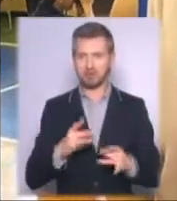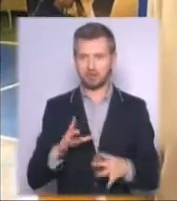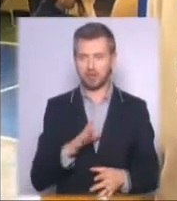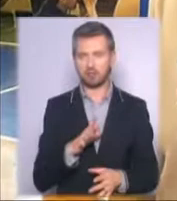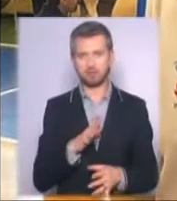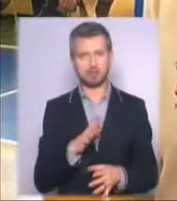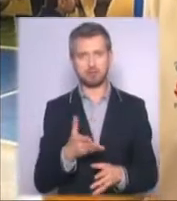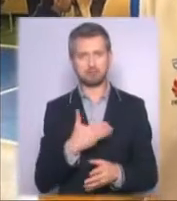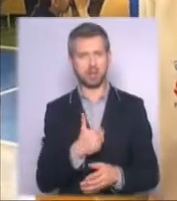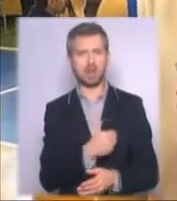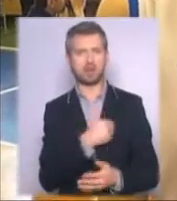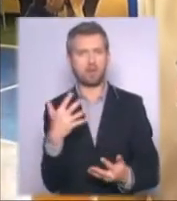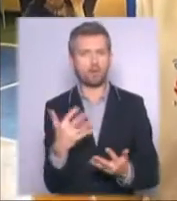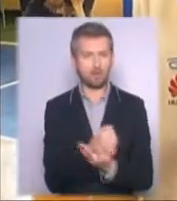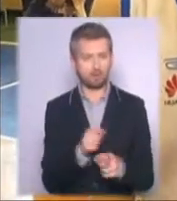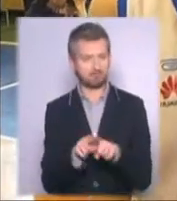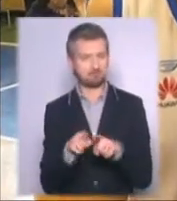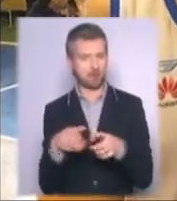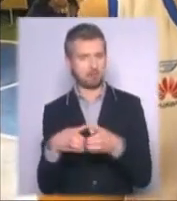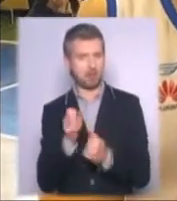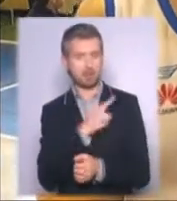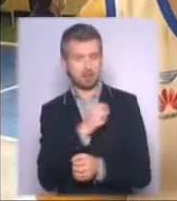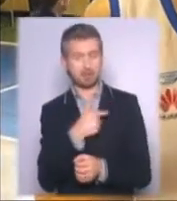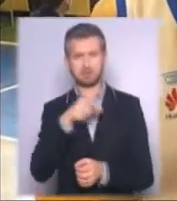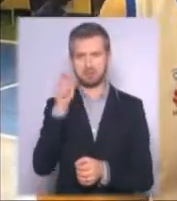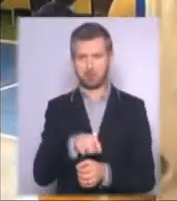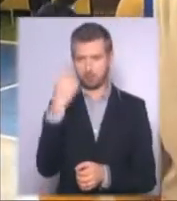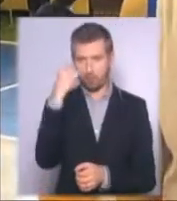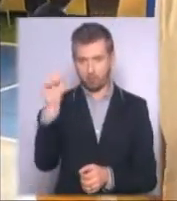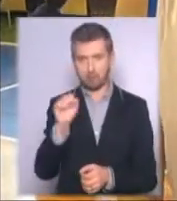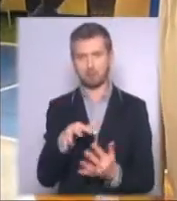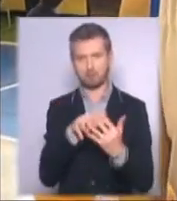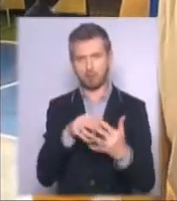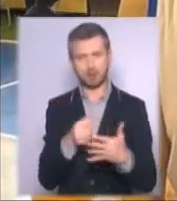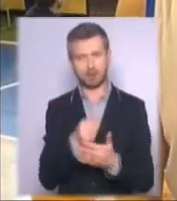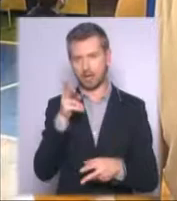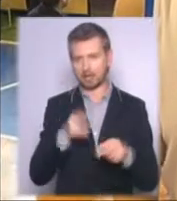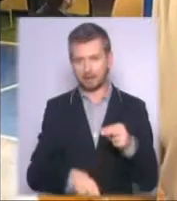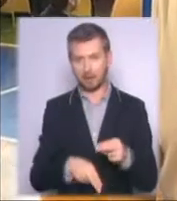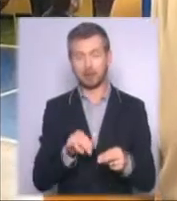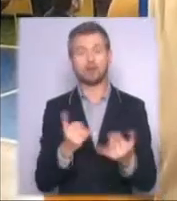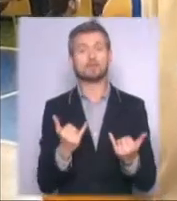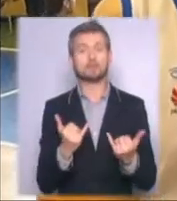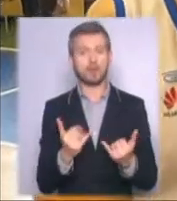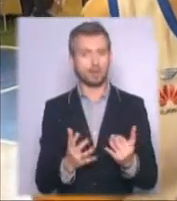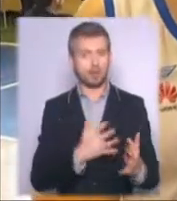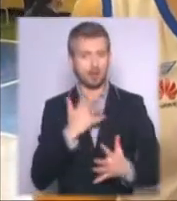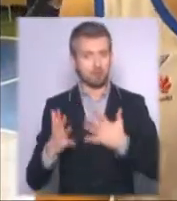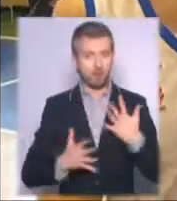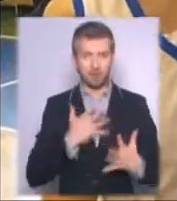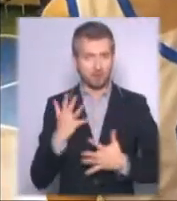Мы хотели выиграть, как и команда Одессы, приехали за победой, боролись до конца. Ну и в данный момент эмоции, конечно,